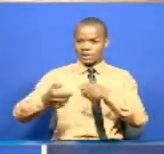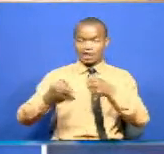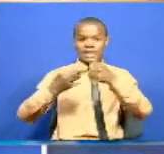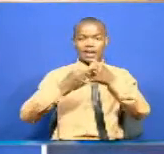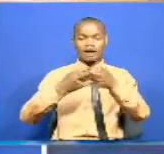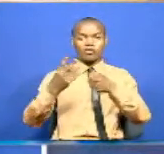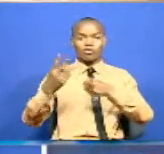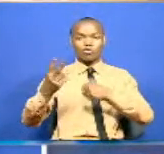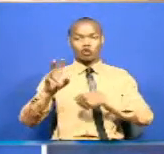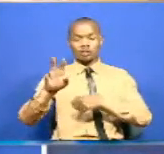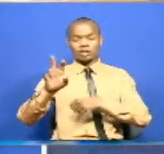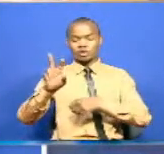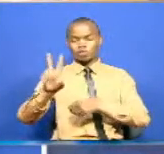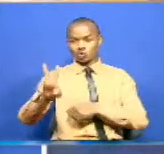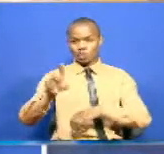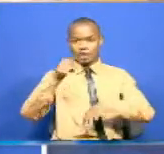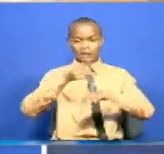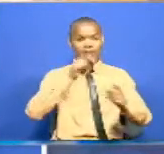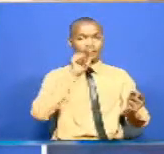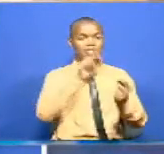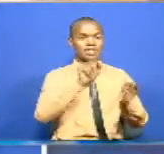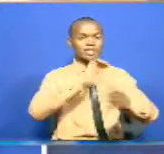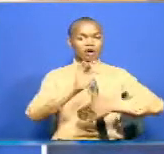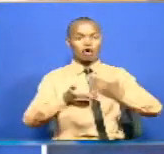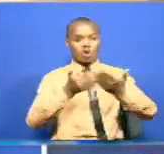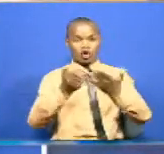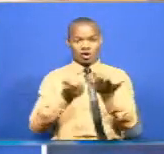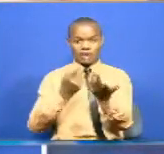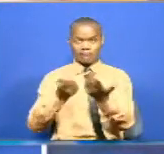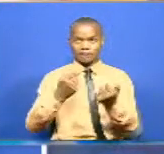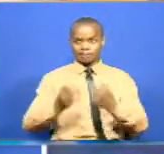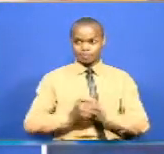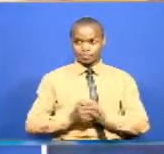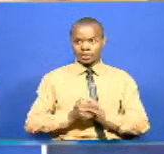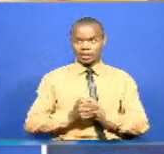47843 kutoka kwa jumla ya sampuli